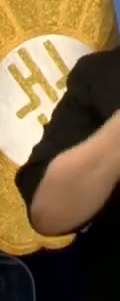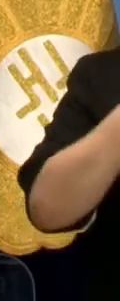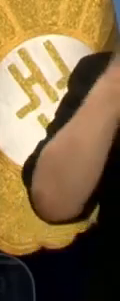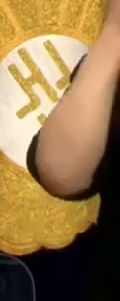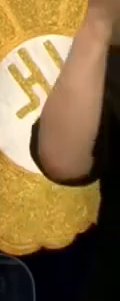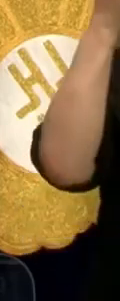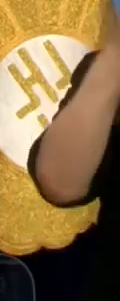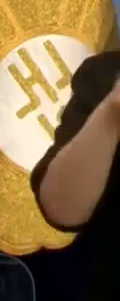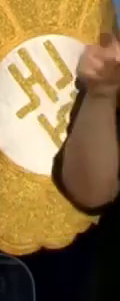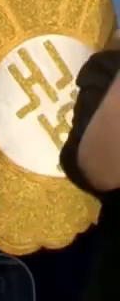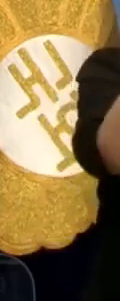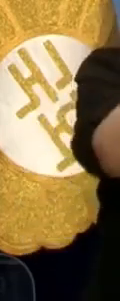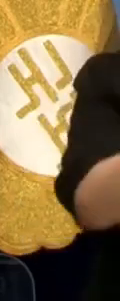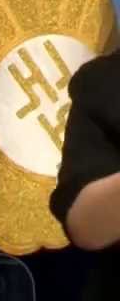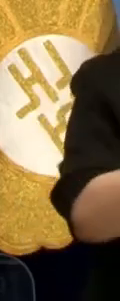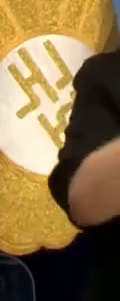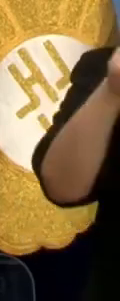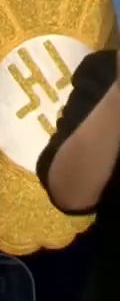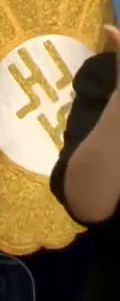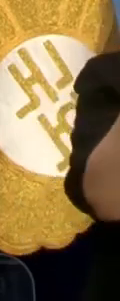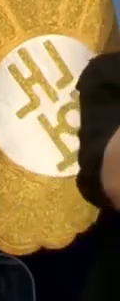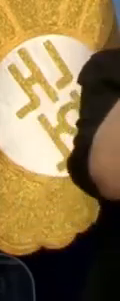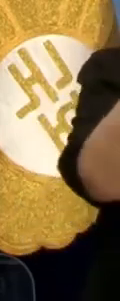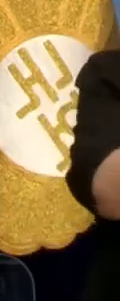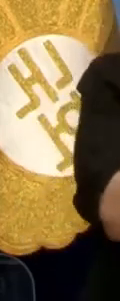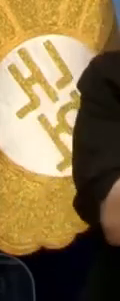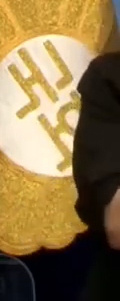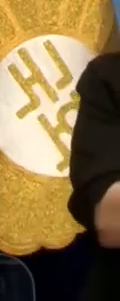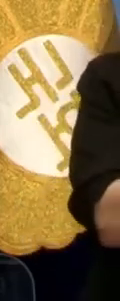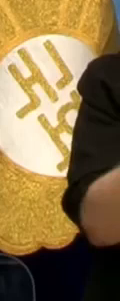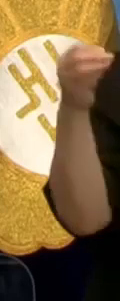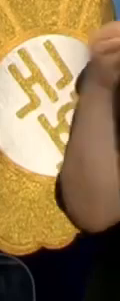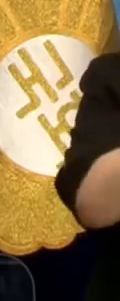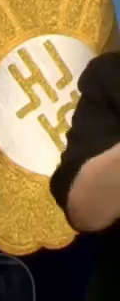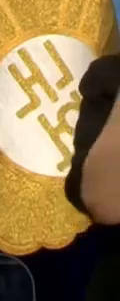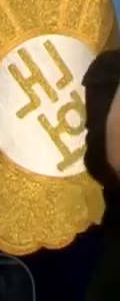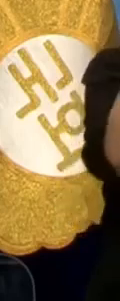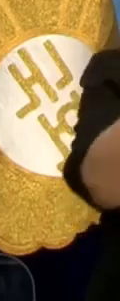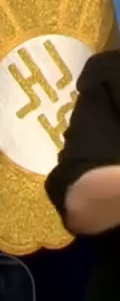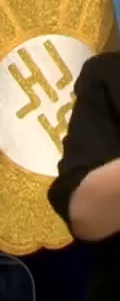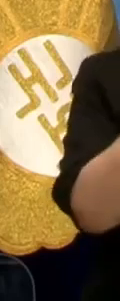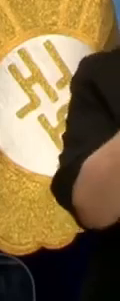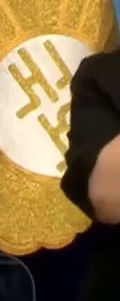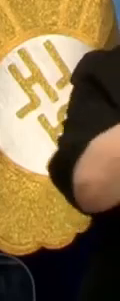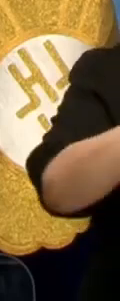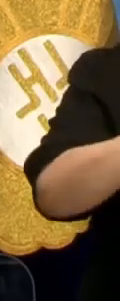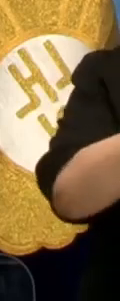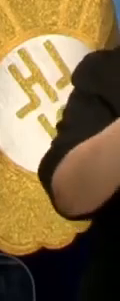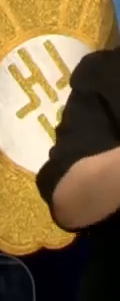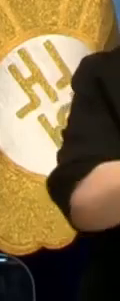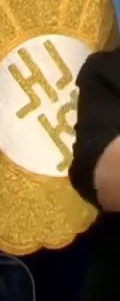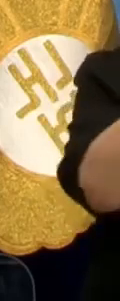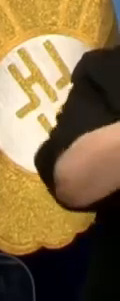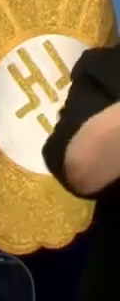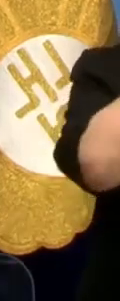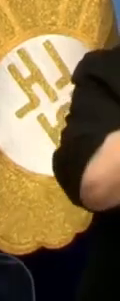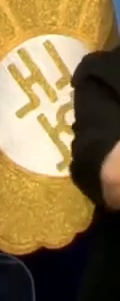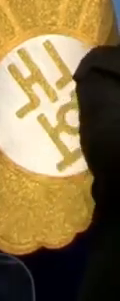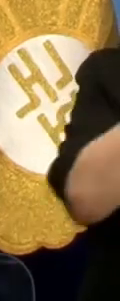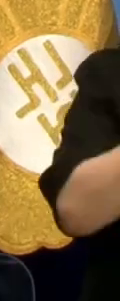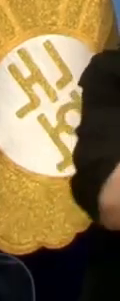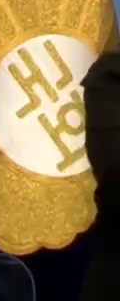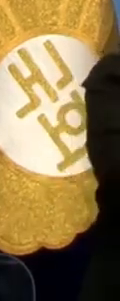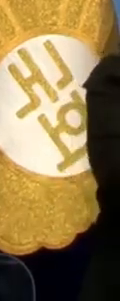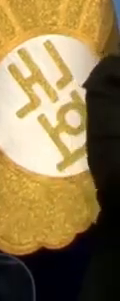개발해서 전국에 확대된 지역화폐와 결합했던 기본소득은 복지적 경제정책으로 효과를